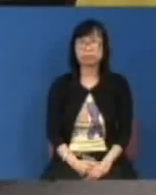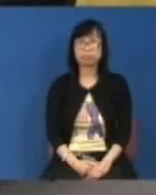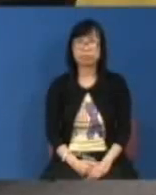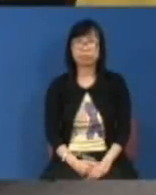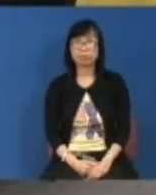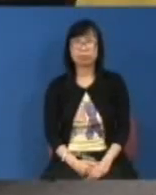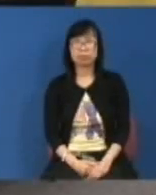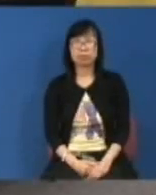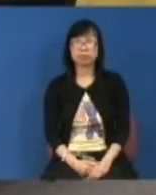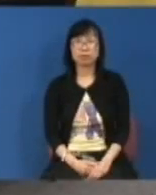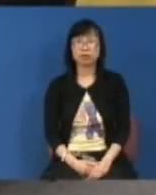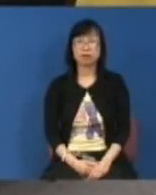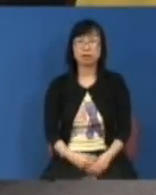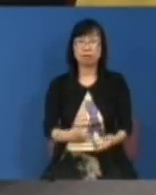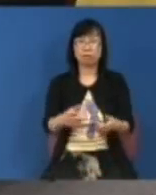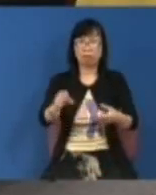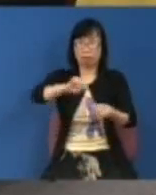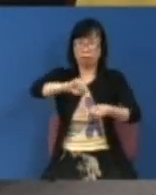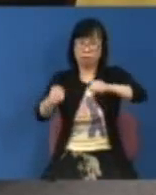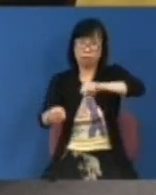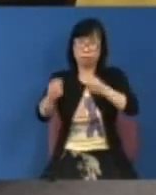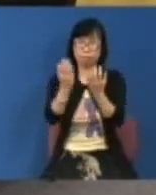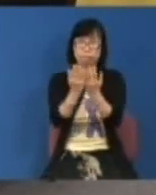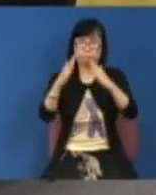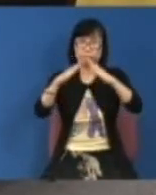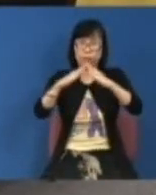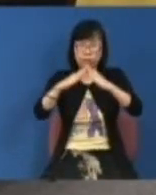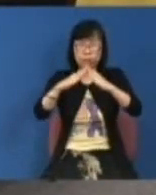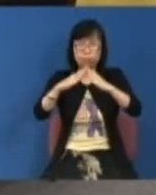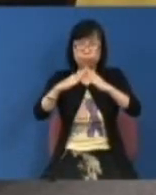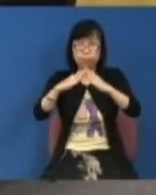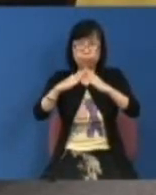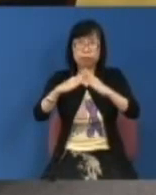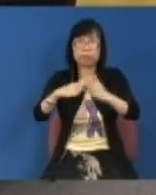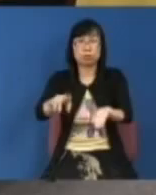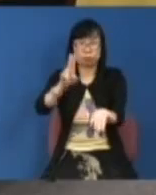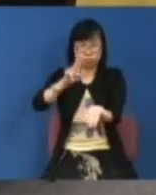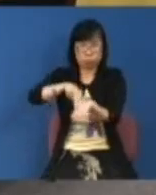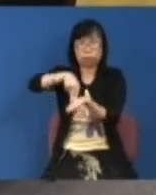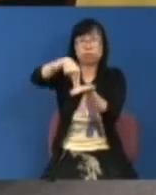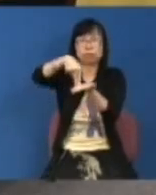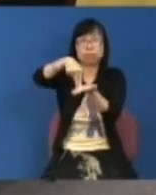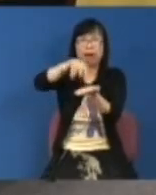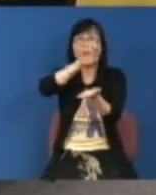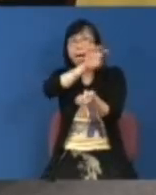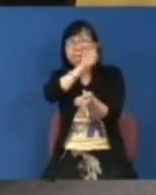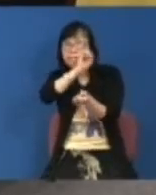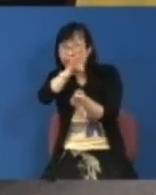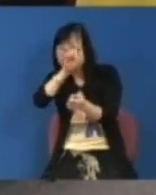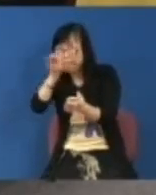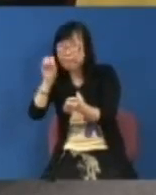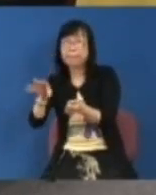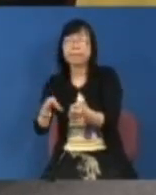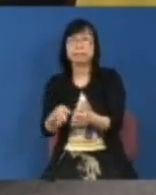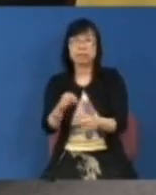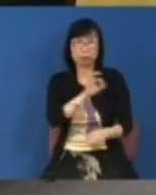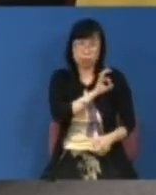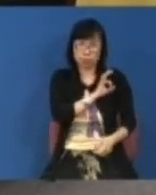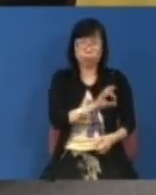是不是？同在科学馆里面他们自己搞过所谓咨询大会，刻